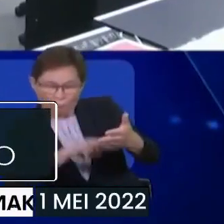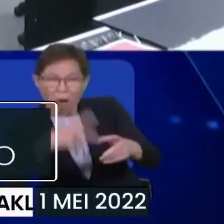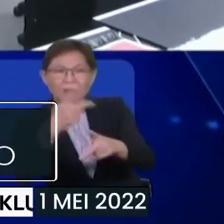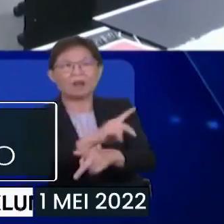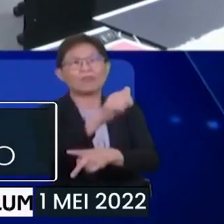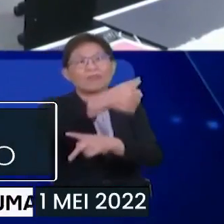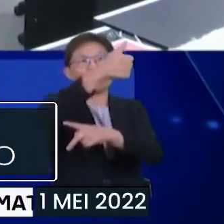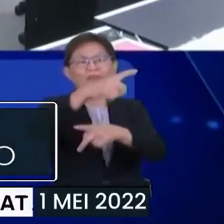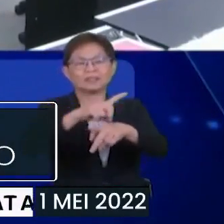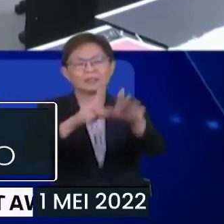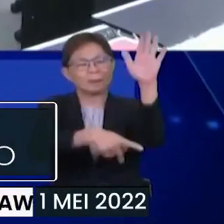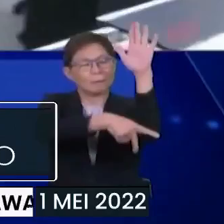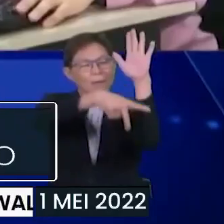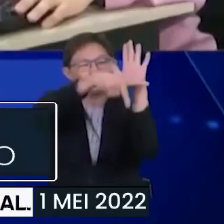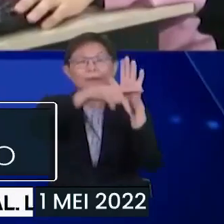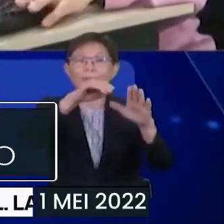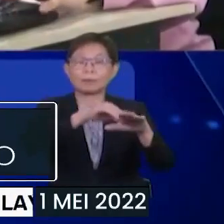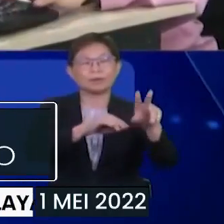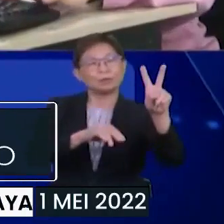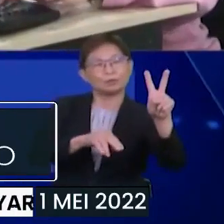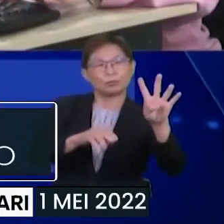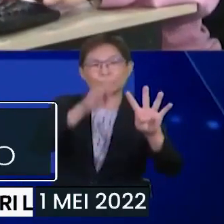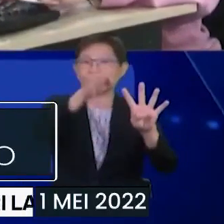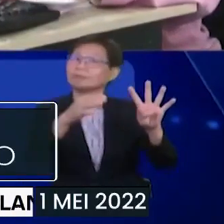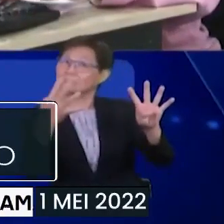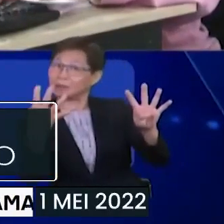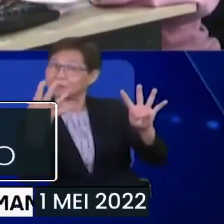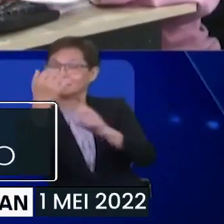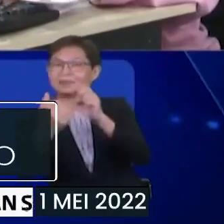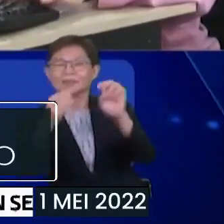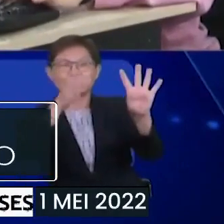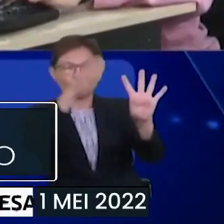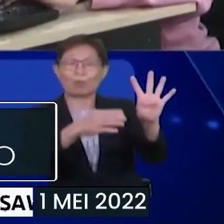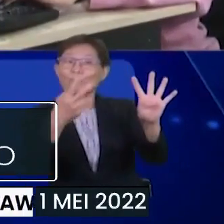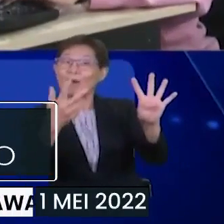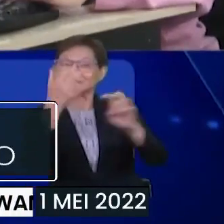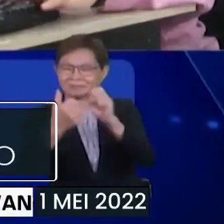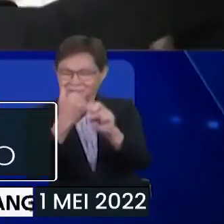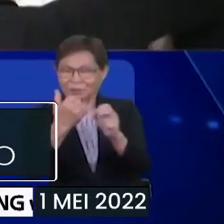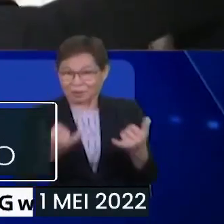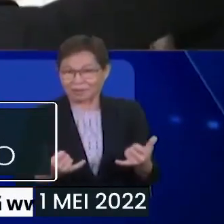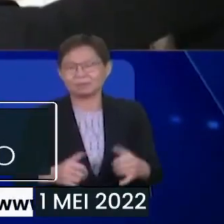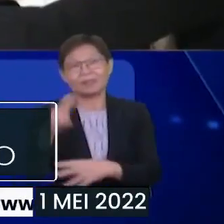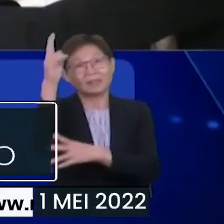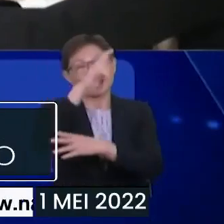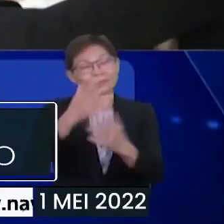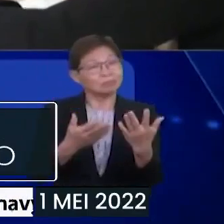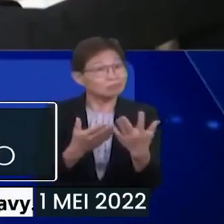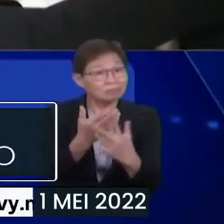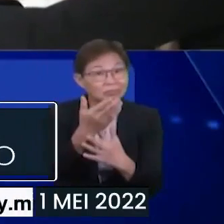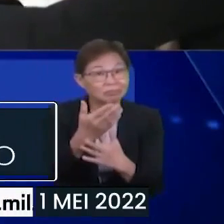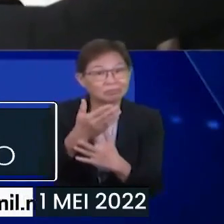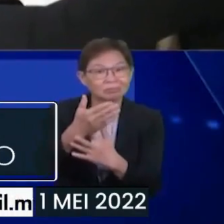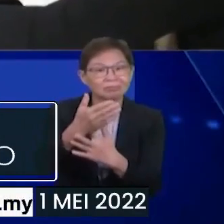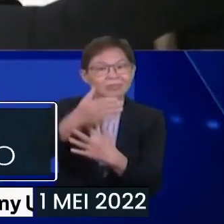sehingga 10 bulan tanpa sebarang Cak Farida dan skema akan di perluaskan kepada sektor swasta program tambahnya akan dilaksanakan kemudian